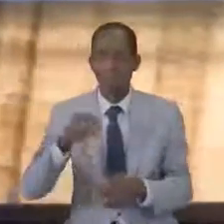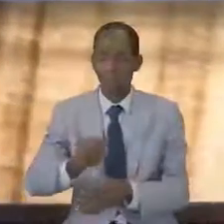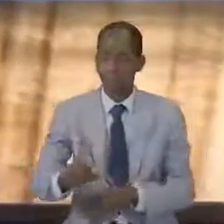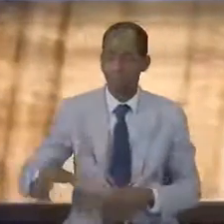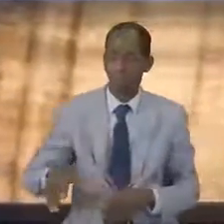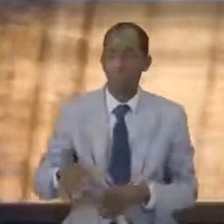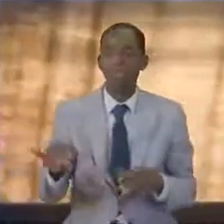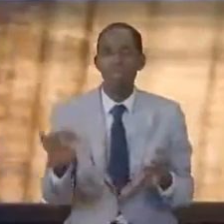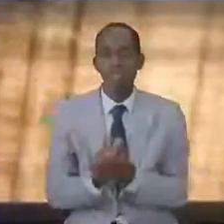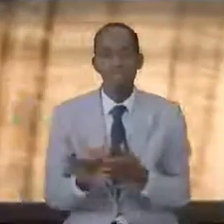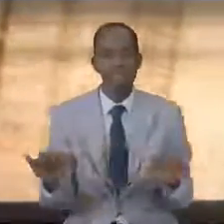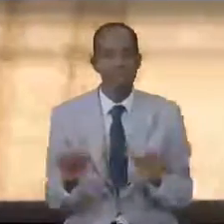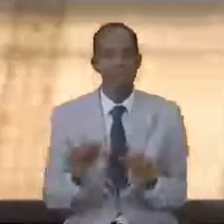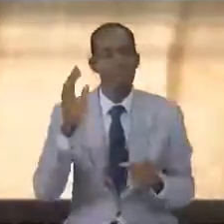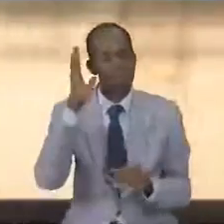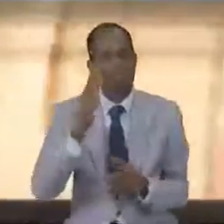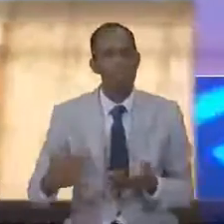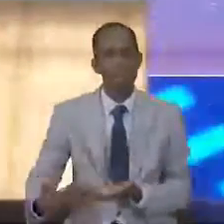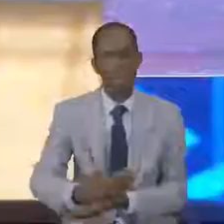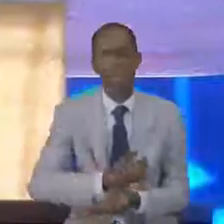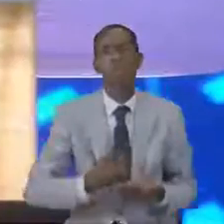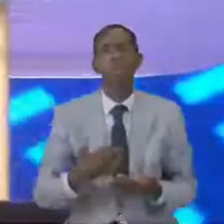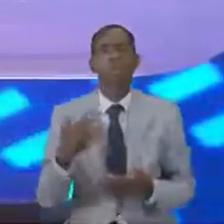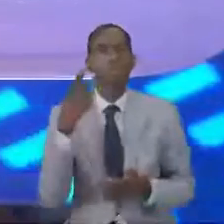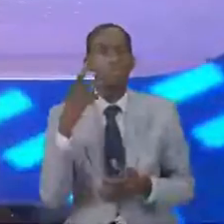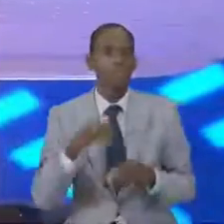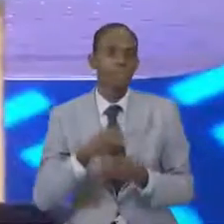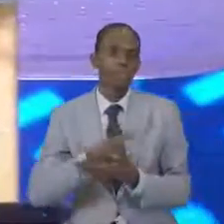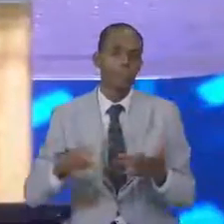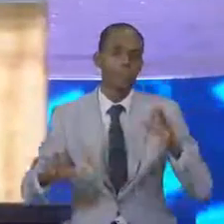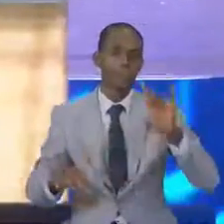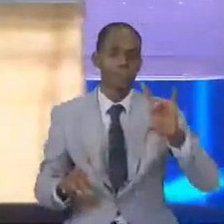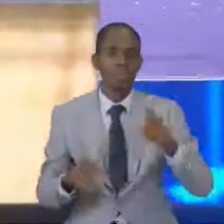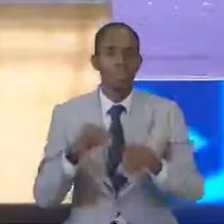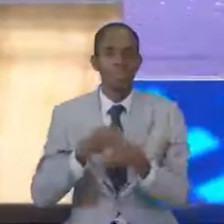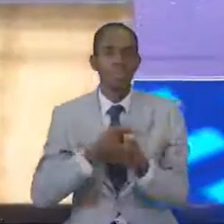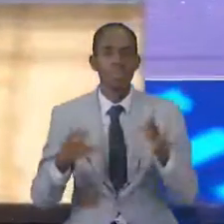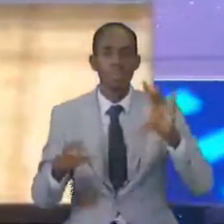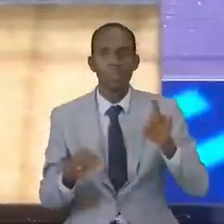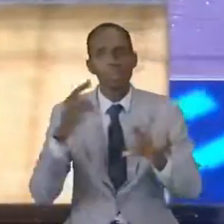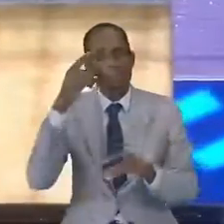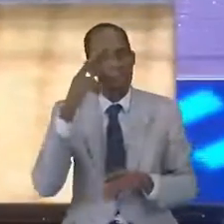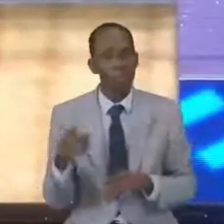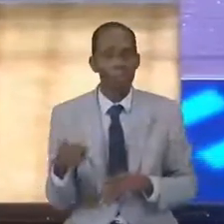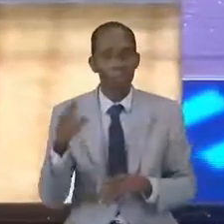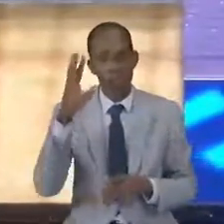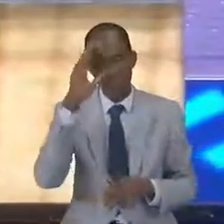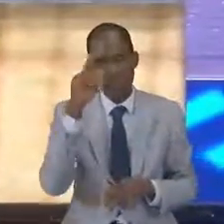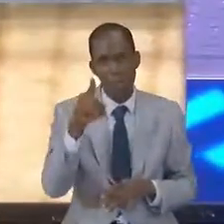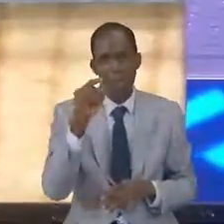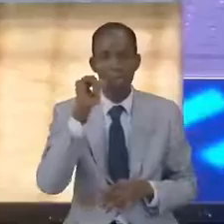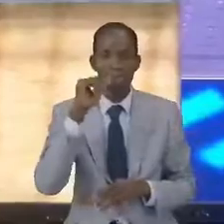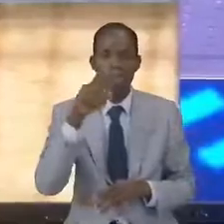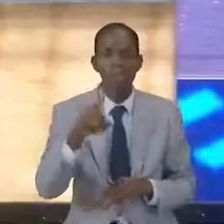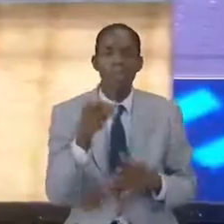moissonnera aussi ensuite la première partie du verset 8 dit celui celles qui s'aiment